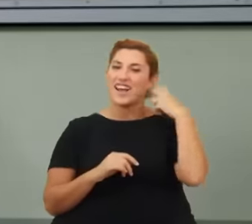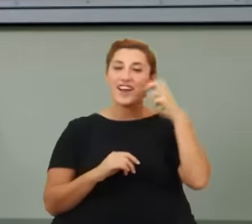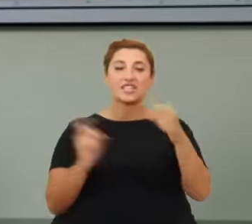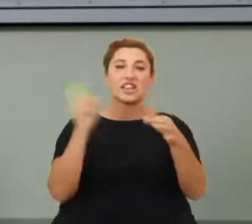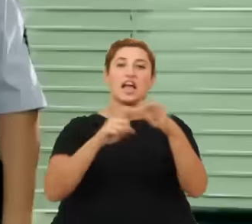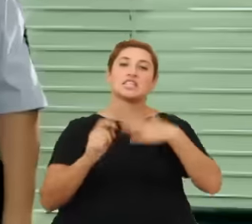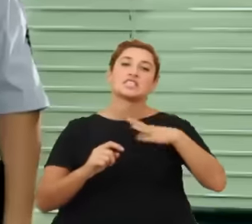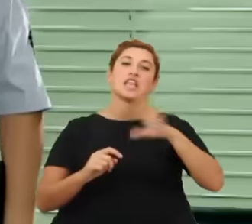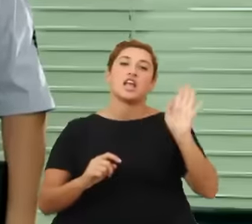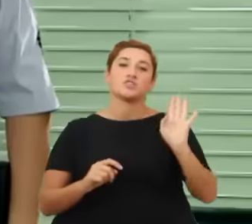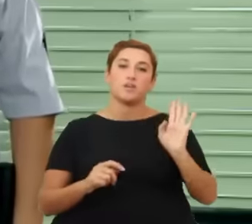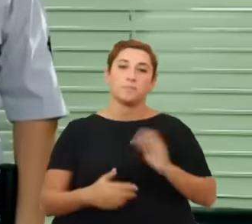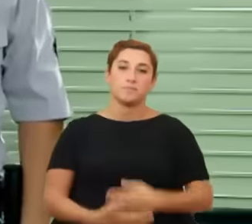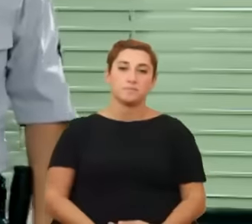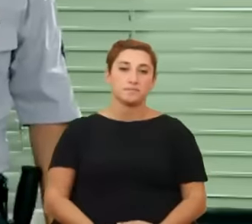tayinini isteyeceğim sonunda.